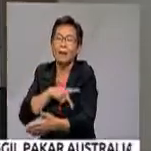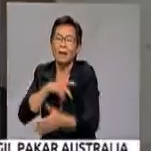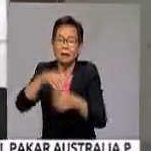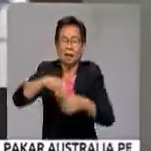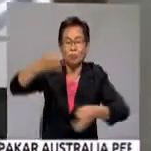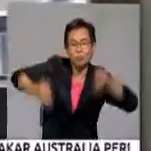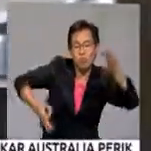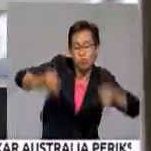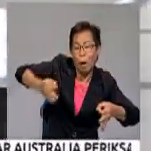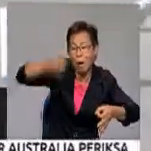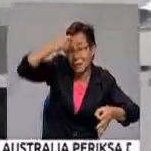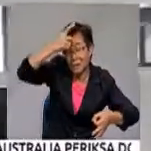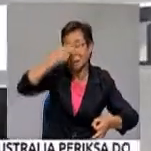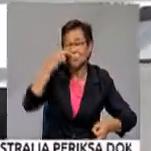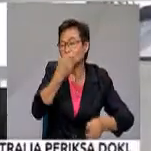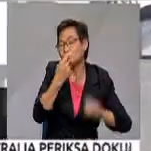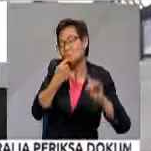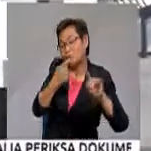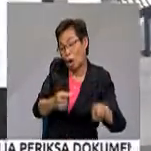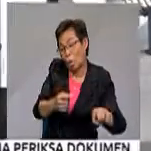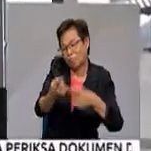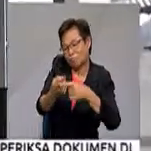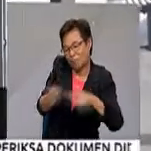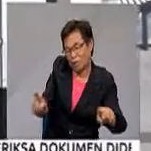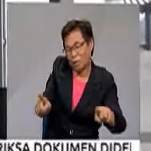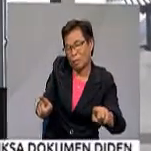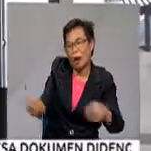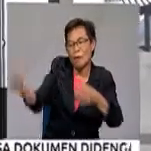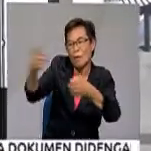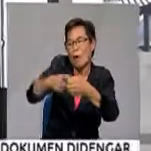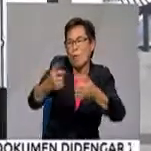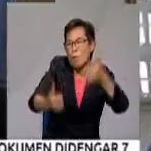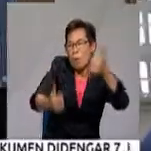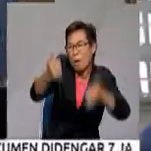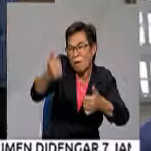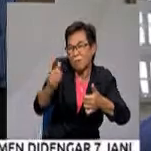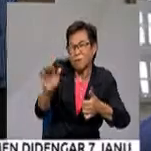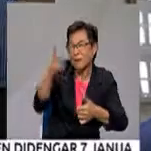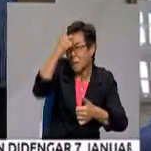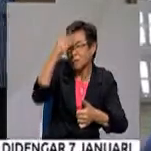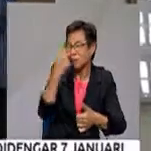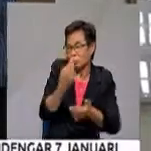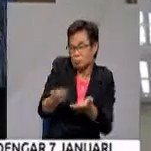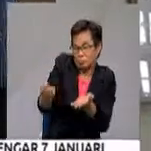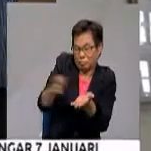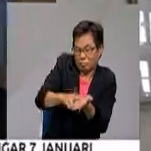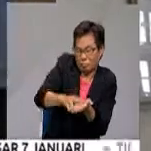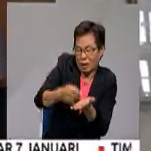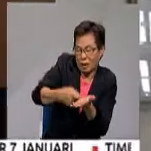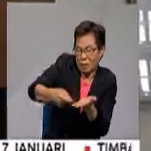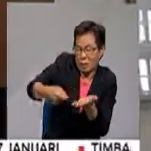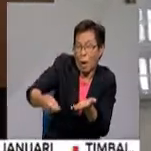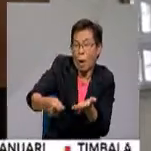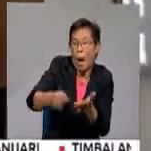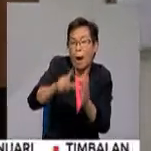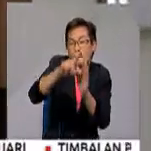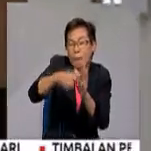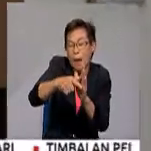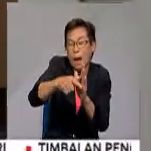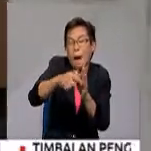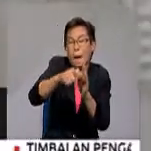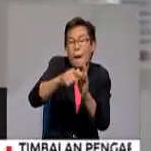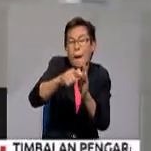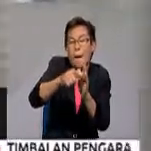itu juga, Dato' Sri Najib memberi jawapan yang berbeza mengenai sama ada beliau menandatangani minit mesyuarat Kementerian